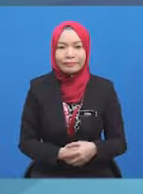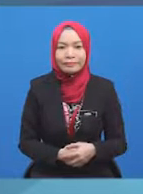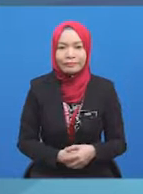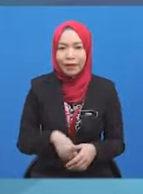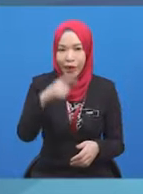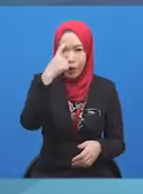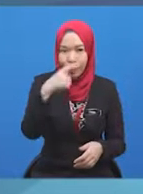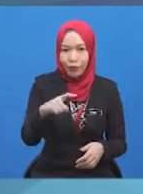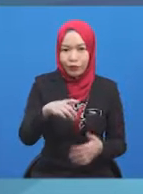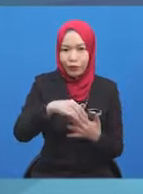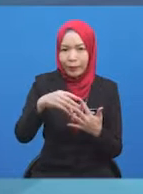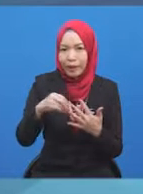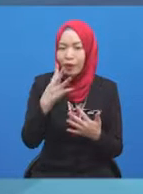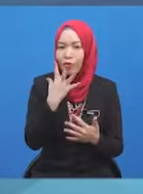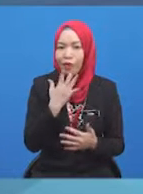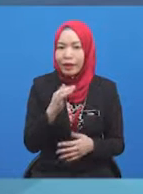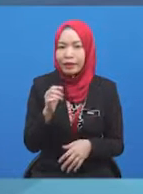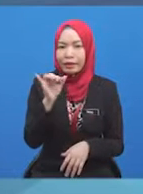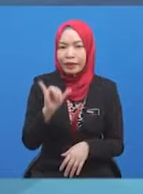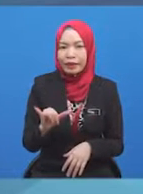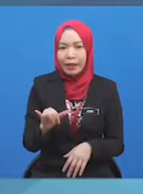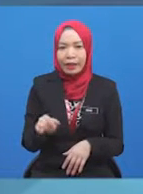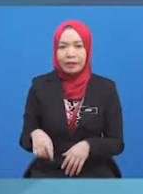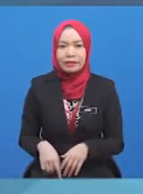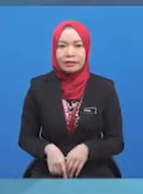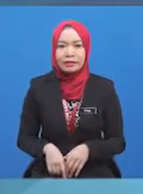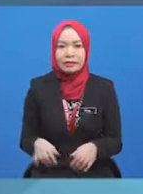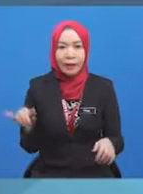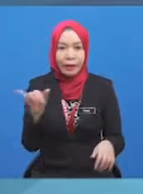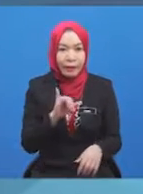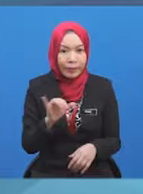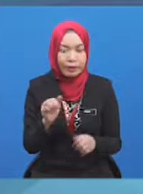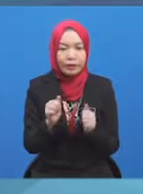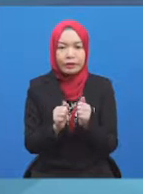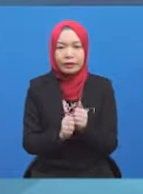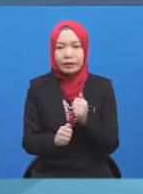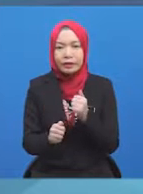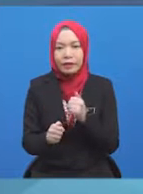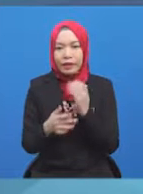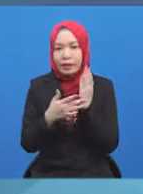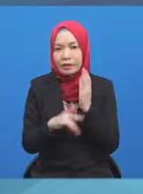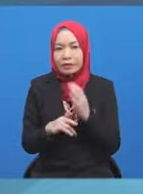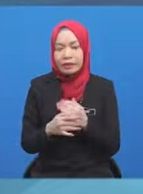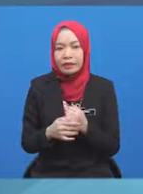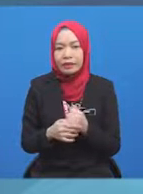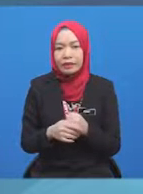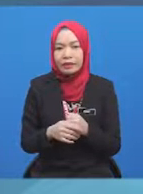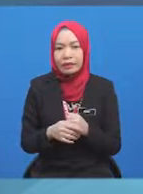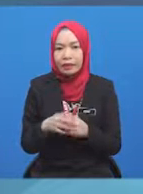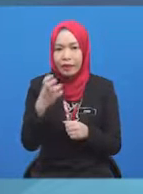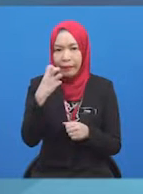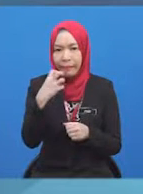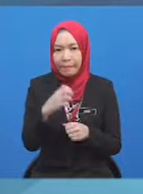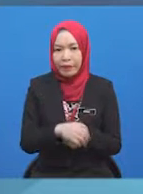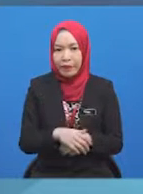Untuk memilih warna yang sama dengan imej asal apple, klik pada layer apple 1 dan pilih